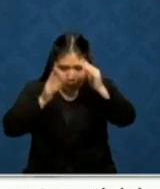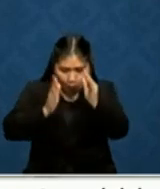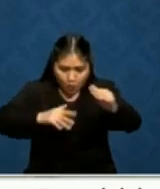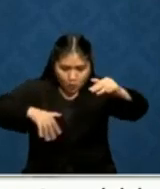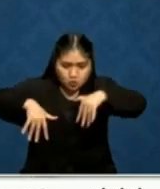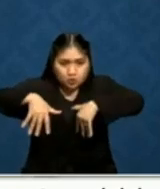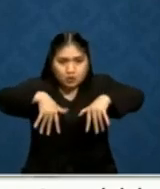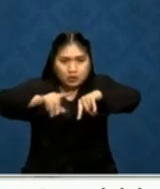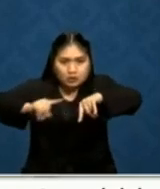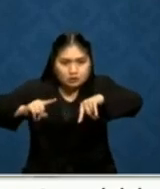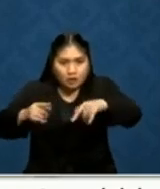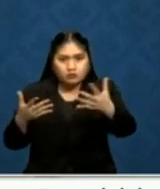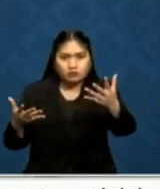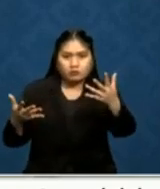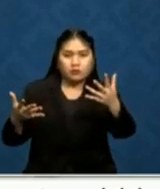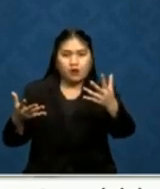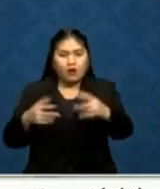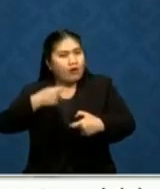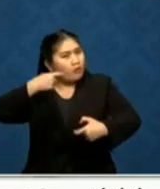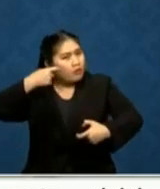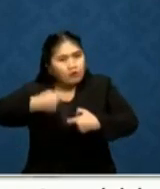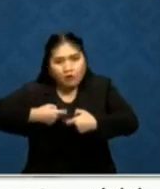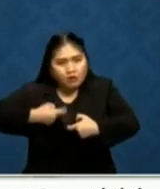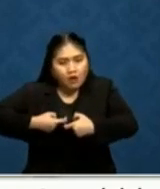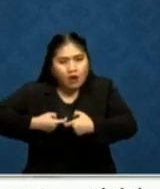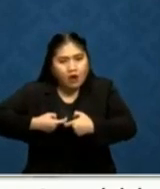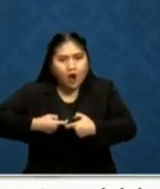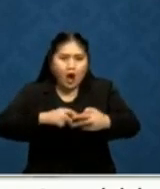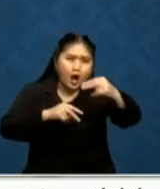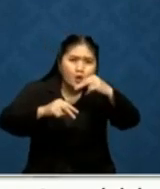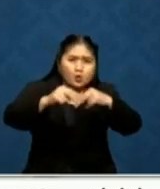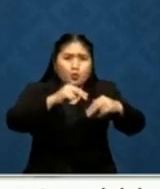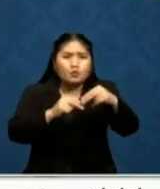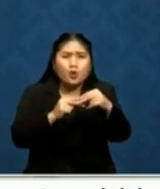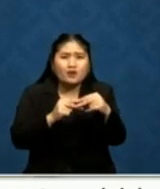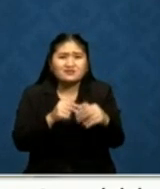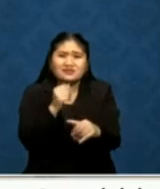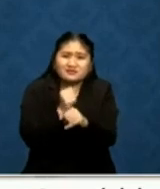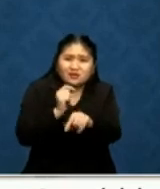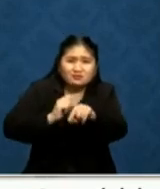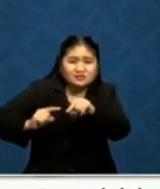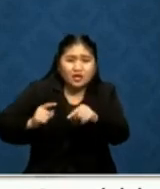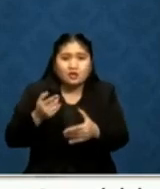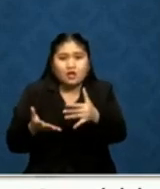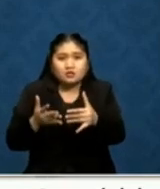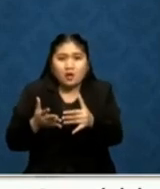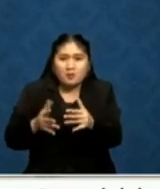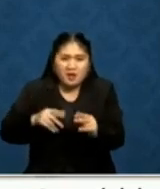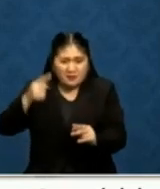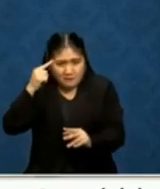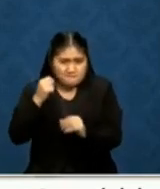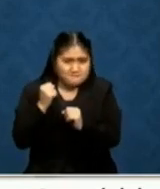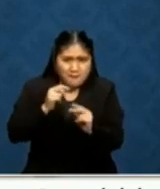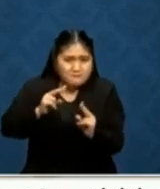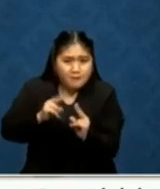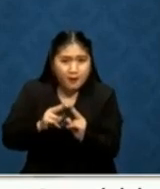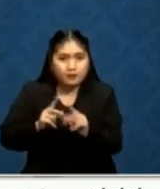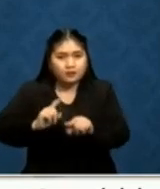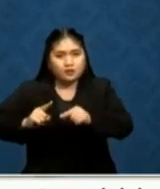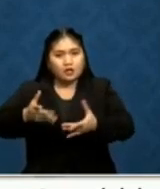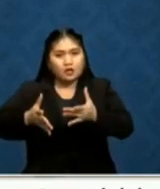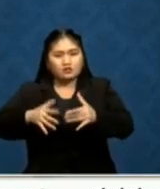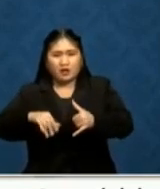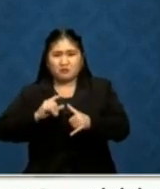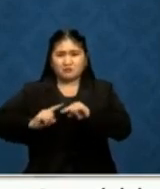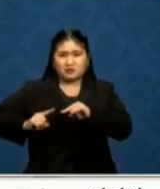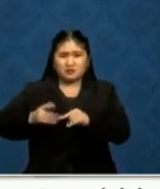ที่เป็นผู้เสียหายเนี่ยได้ยากการนิยามให้คุ้มครองการกระทำไม่ว่าจะเป็นการพยายามข่มขืนการกระทำในทางเพ